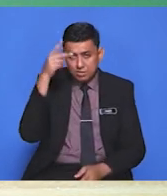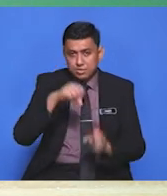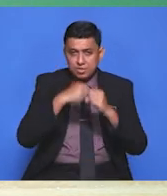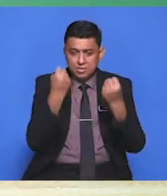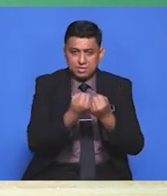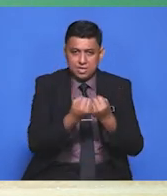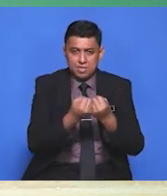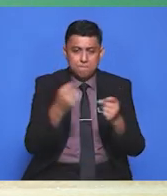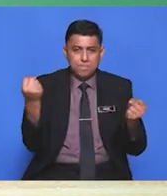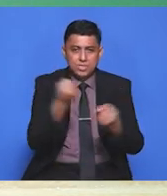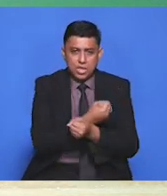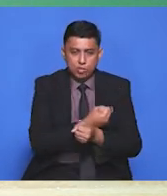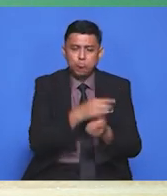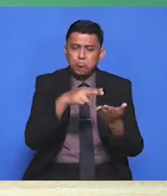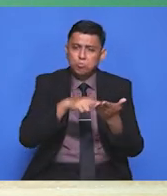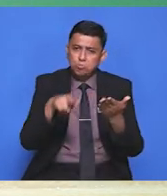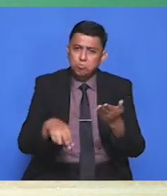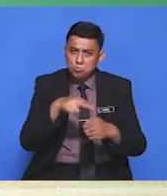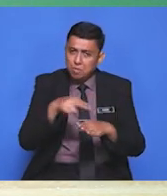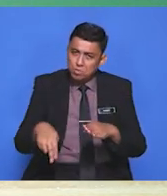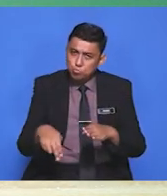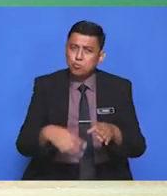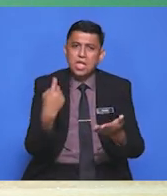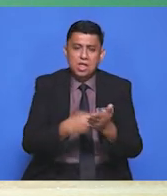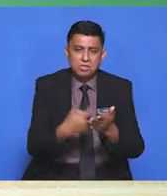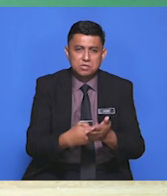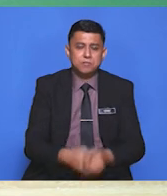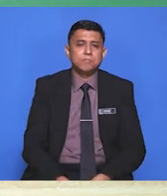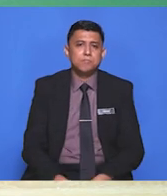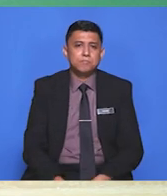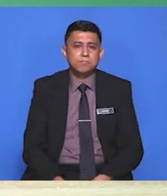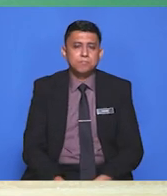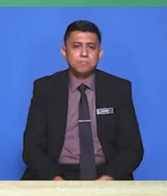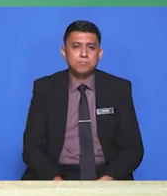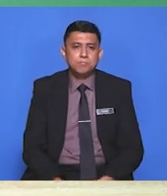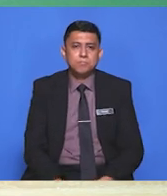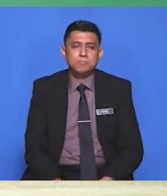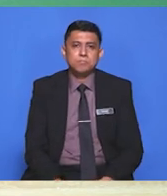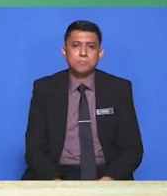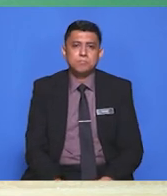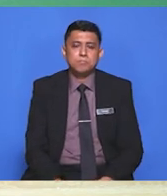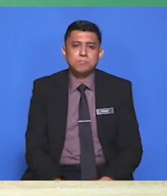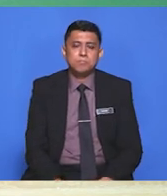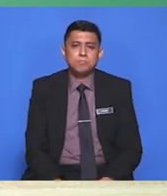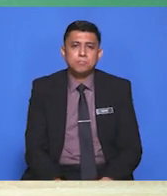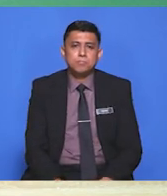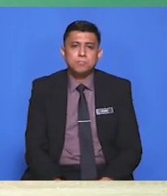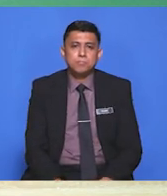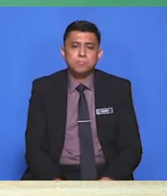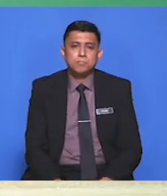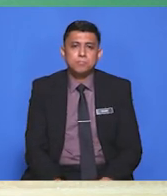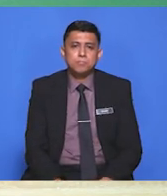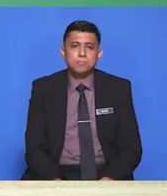menurunkan caj mereka dan menurunkan harga data yang mereka tawarkan. Baik, fakta